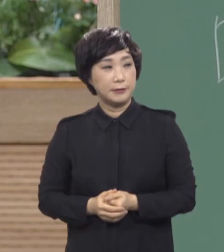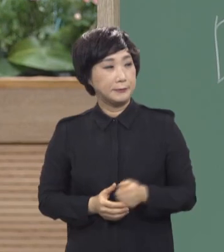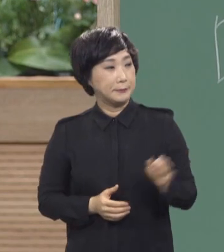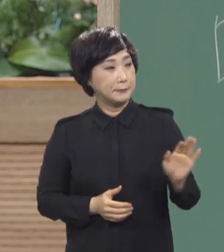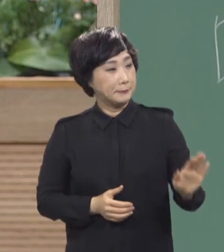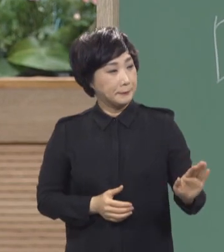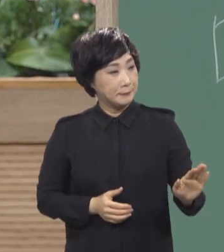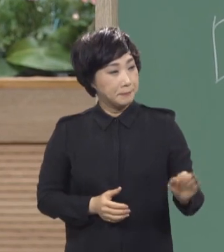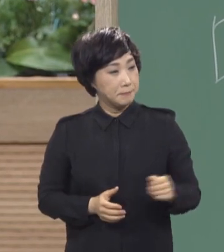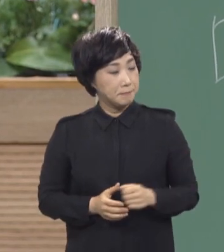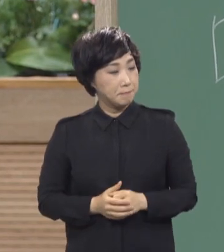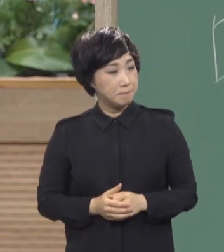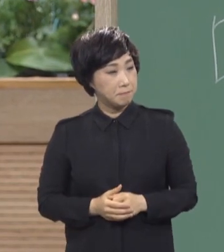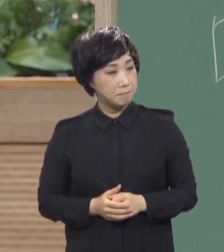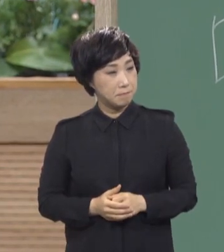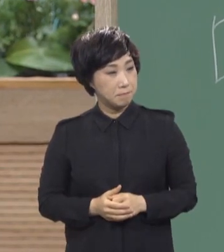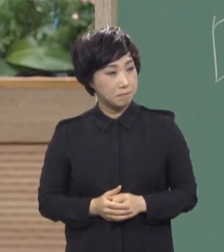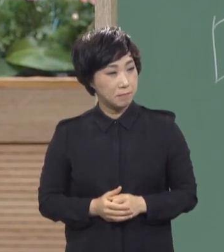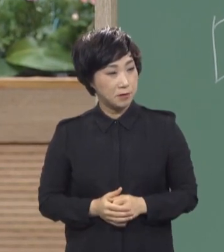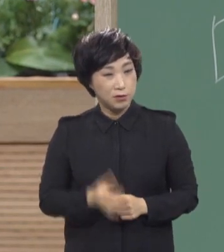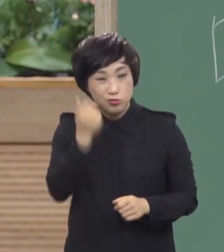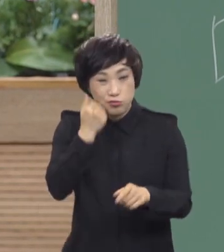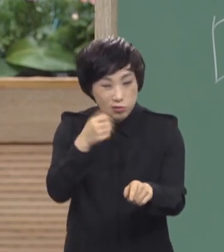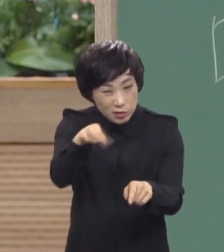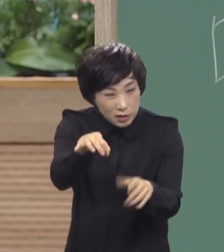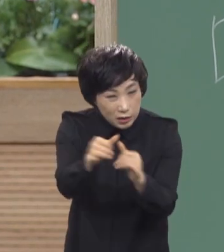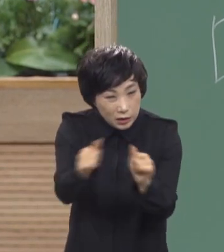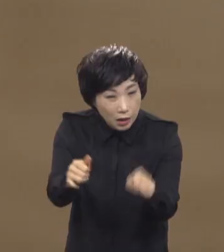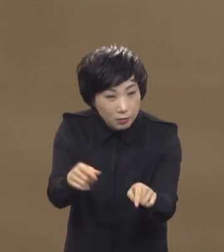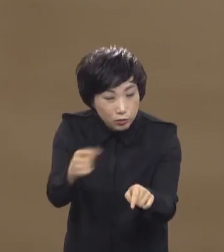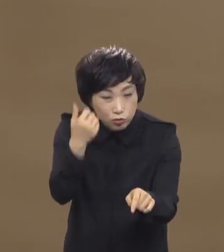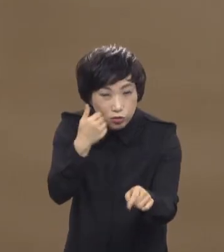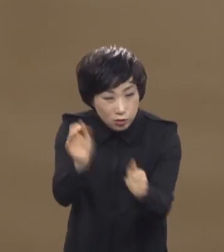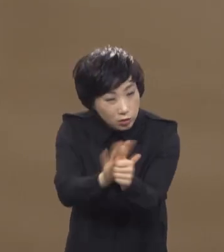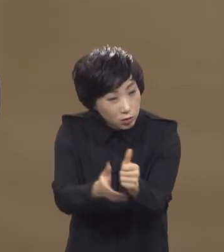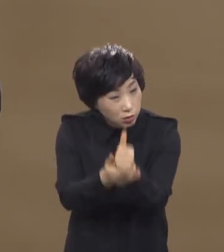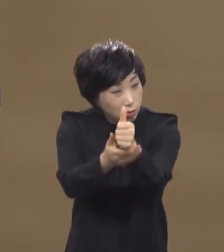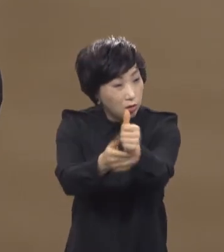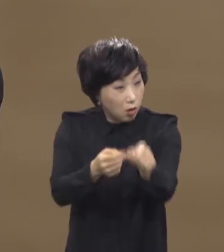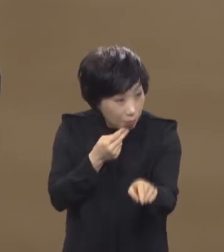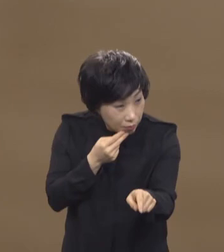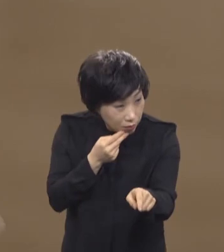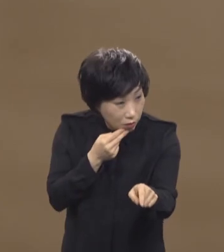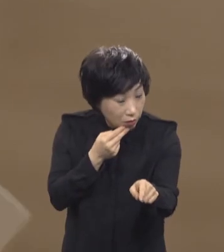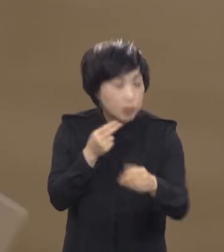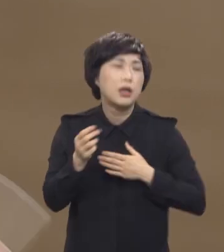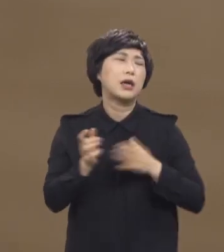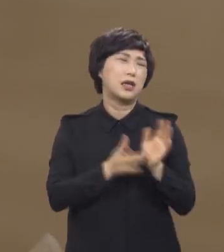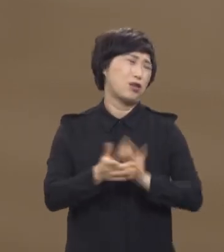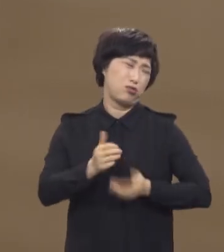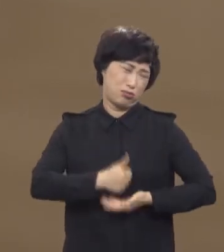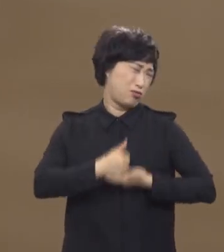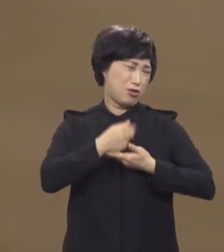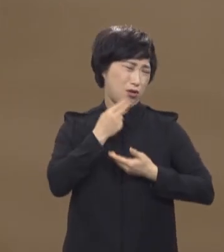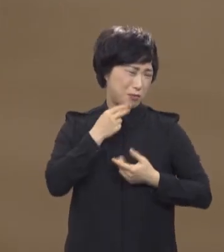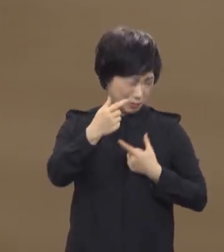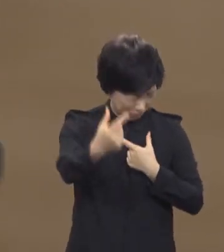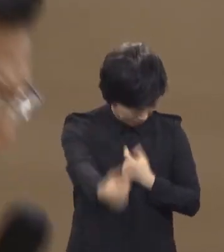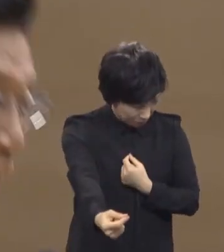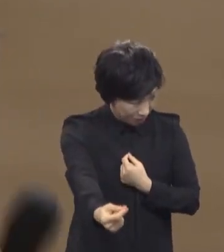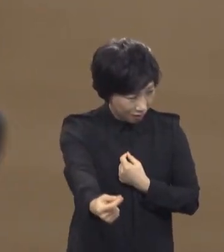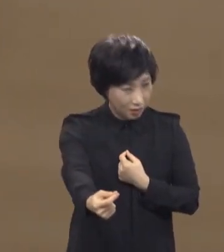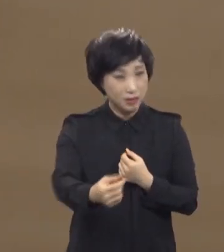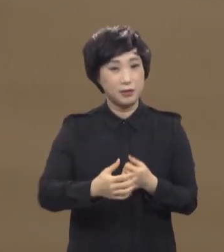야 이놈아 적은 소자에게 하지 아니한 것이 곧 나에게 하지 아니한